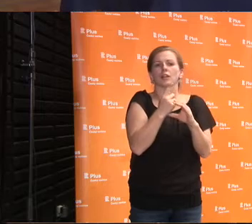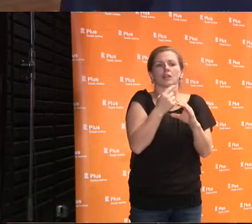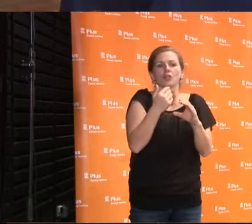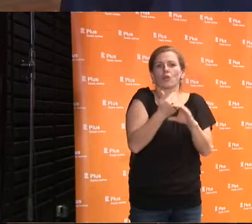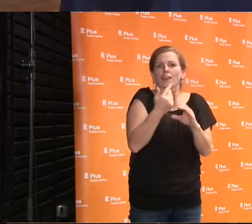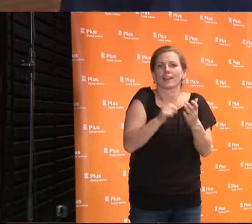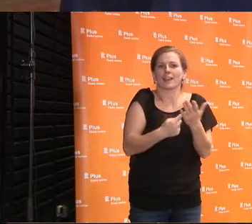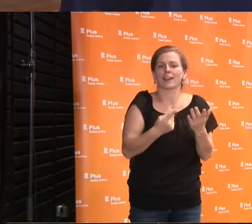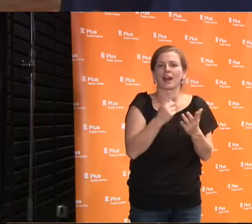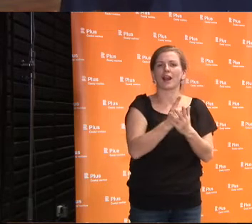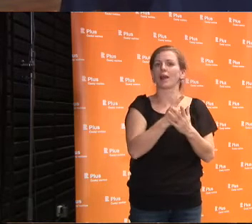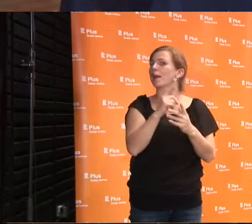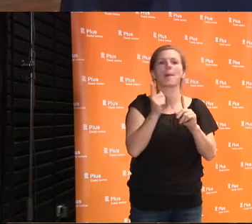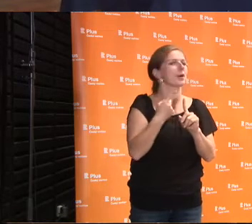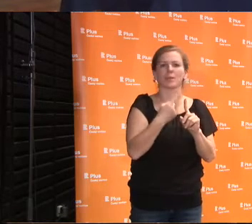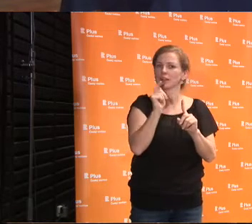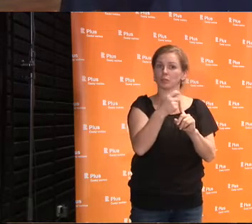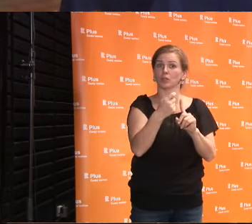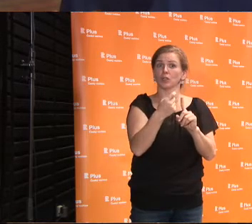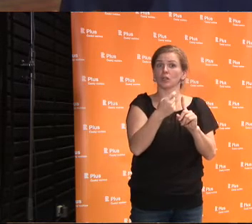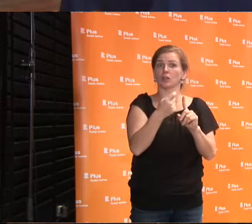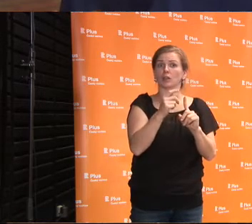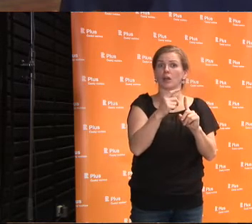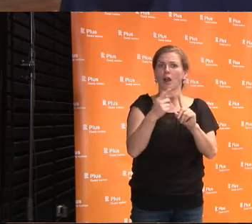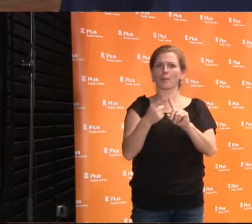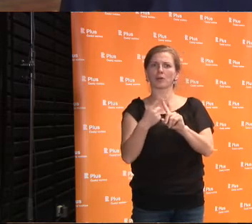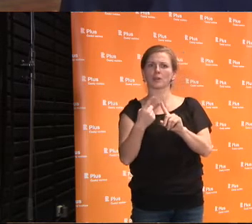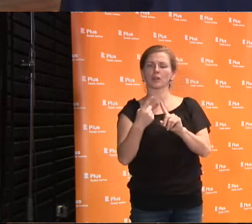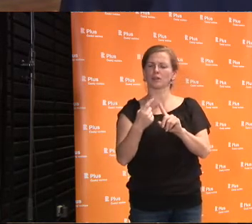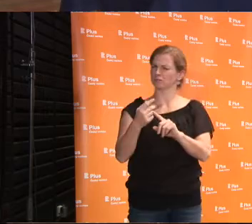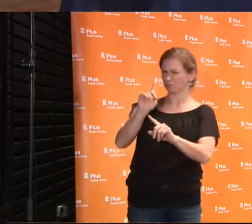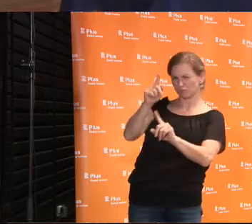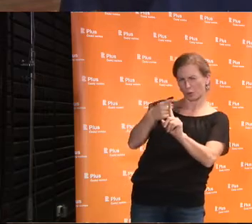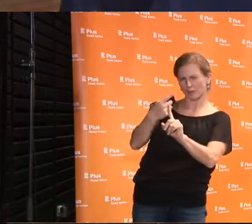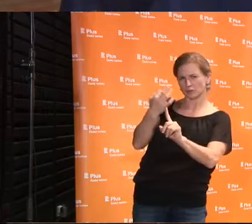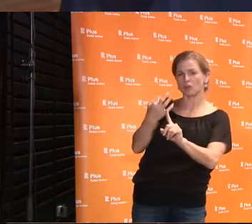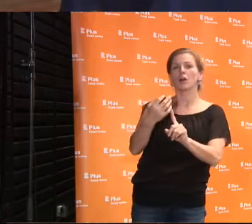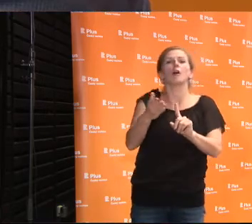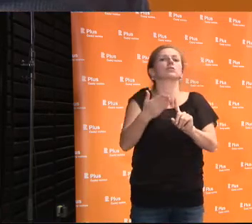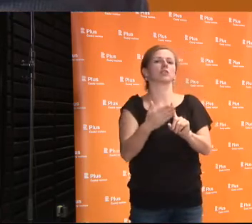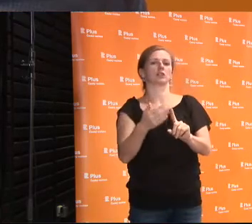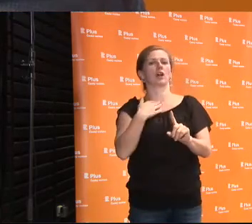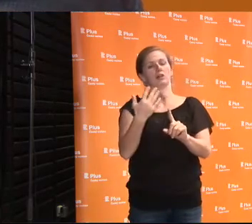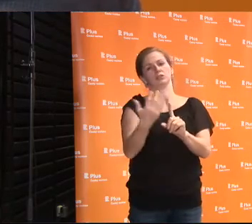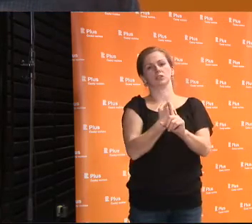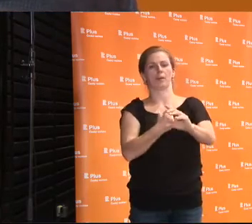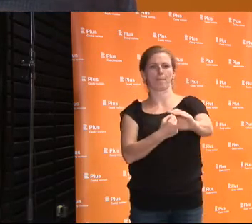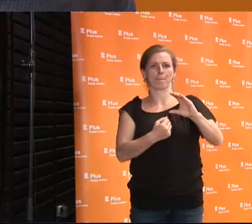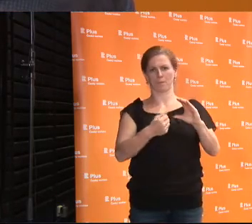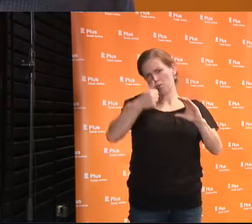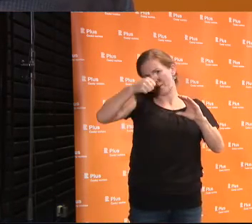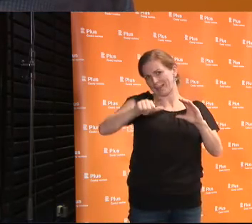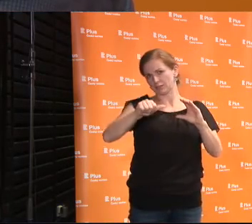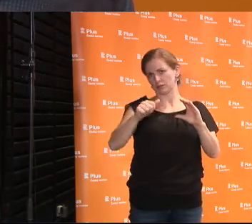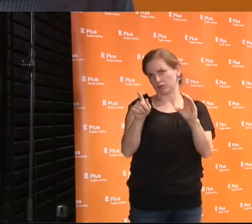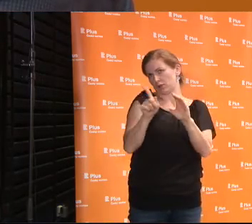on vůbec nemusí být nepodmíněný, on může být podmíněný. Může být podmíněný čím? No například, vy dostanete určitou částku měsíc, kterou dostáváte